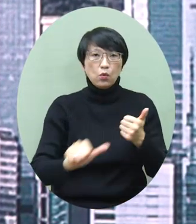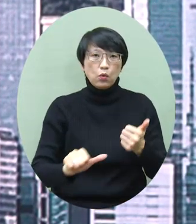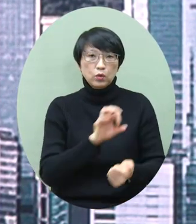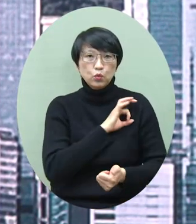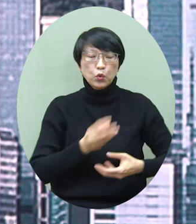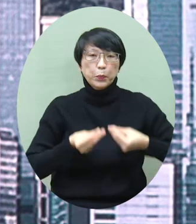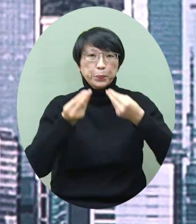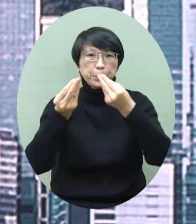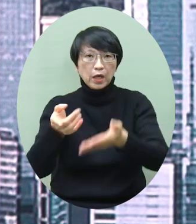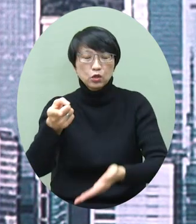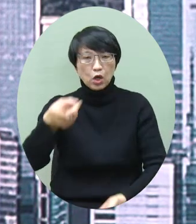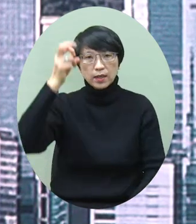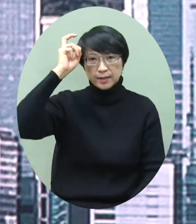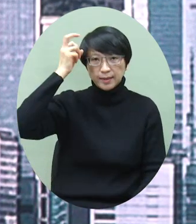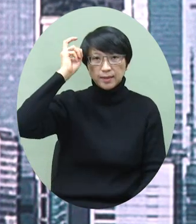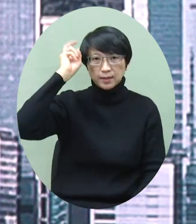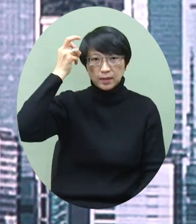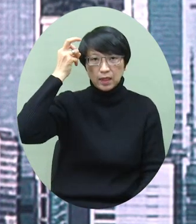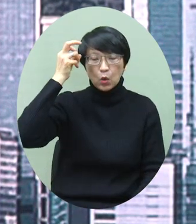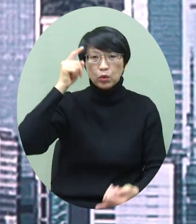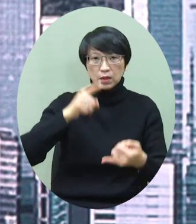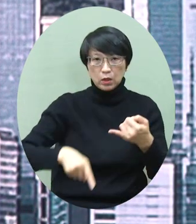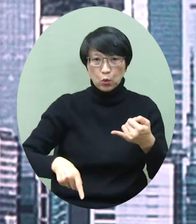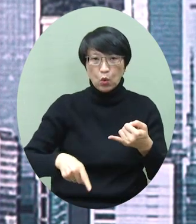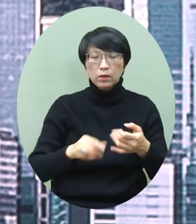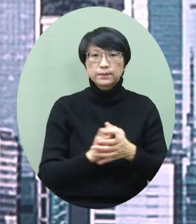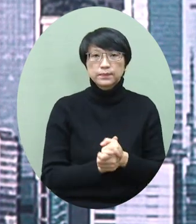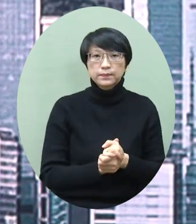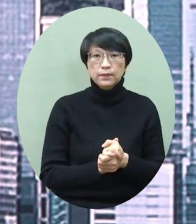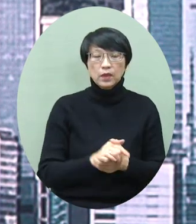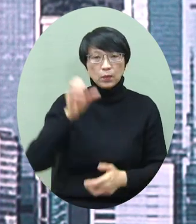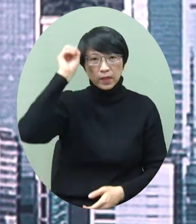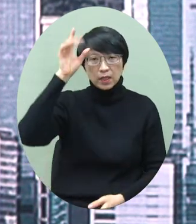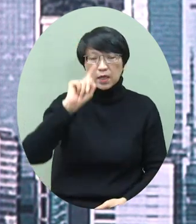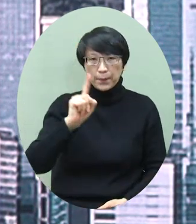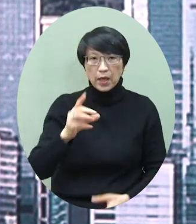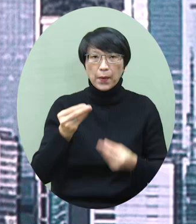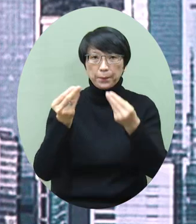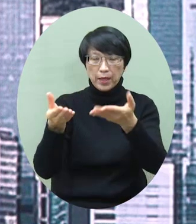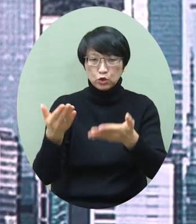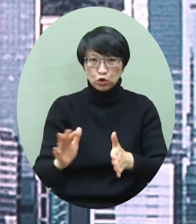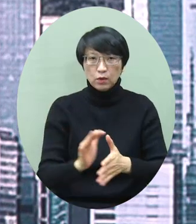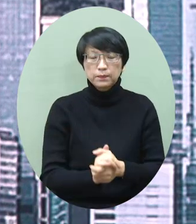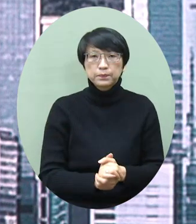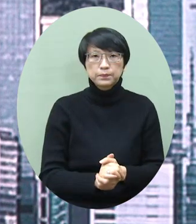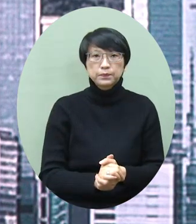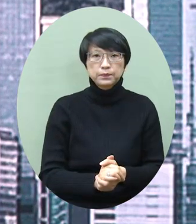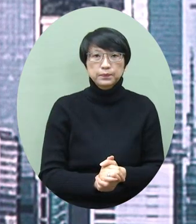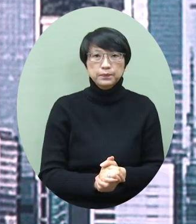哋嗰個嘅即係研究嘅即係結果，同埋咧嗰個建議，咁亦都係喺過去